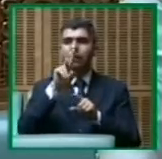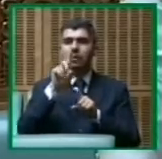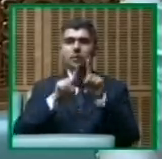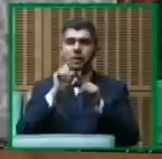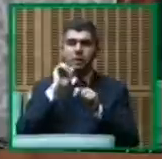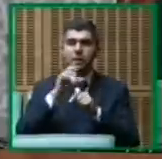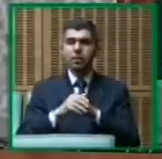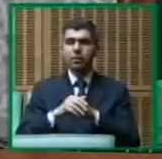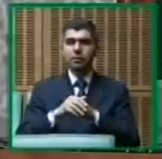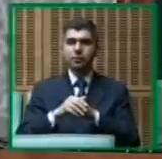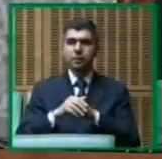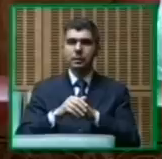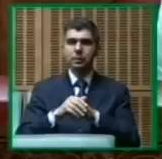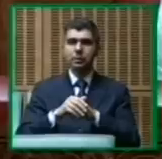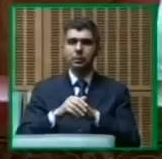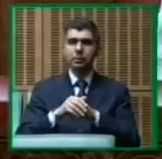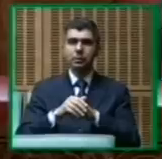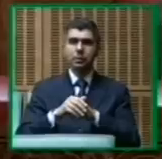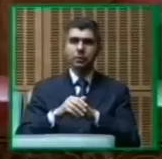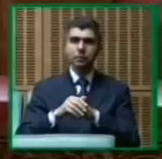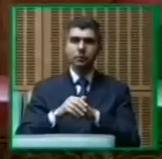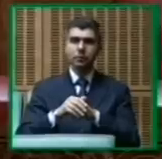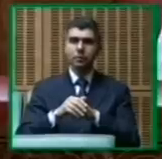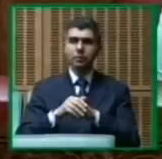لكن السيده الوزيره لا ترى مانعا